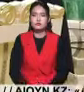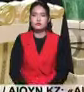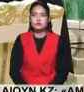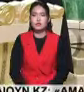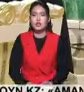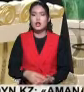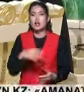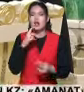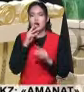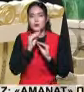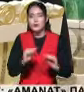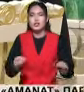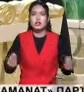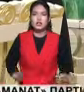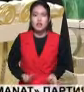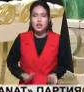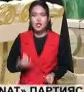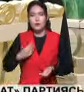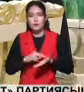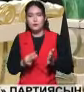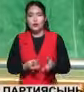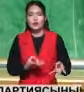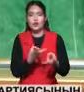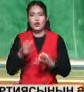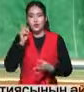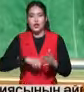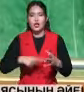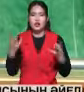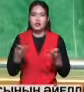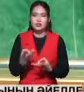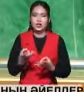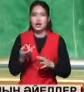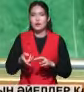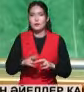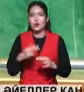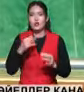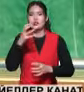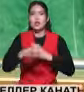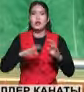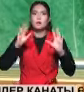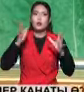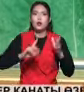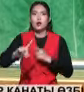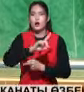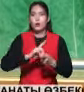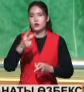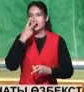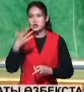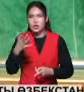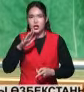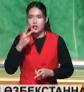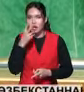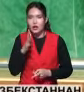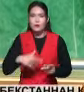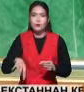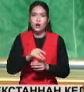Әлемдегі тыныштықты сақтауда біздің ұйым ықпал етуі керек. Соңғы 100 жылда әлемде болып жатқан өзгерістерге қарамастан ұйымның негізгі